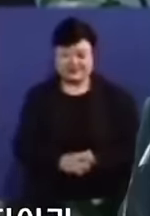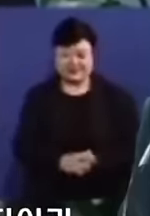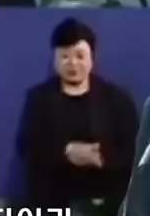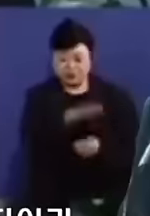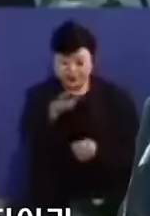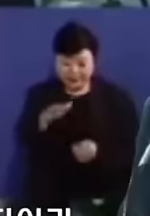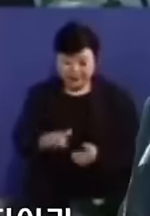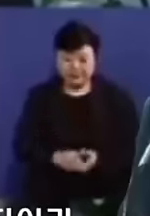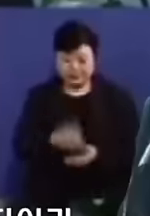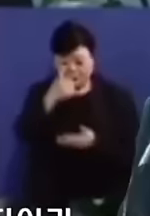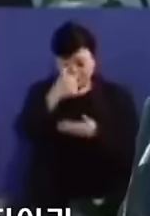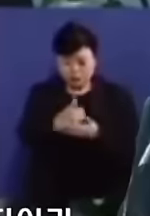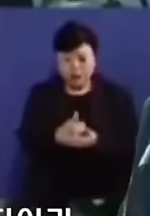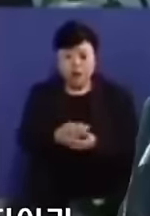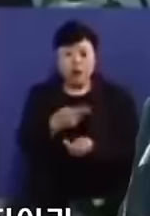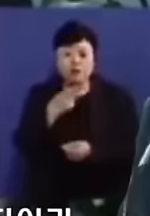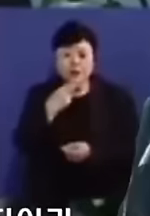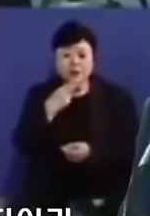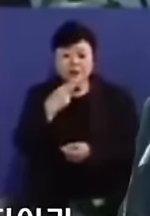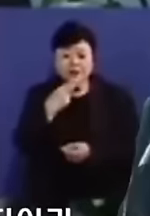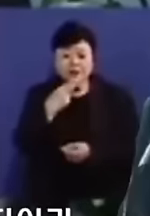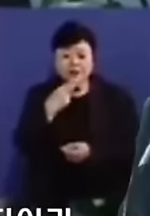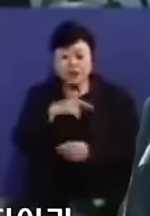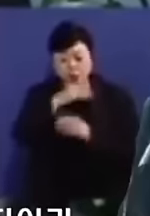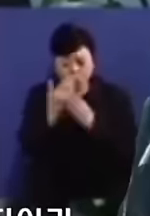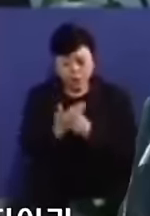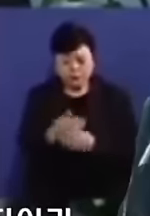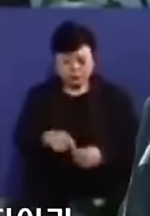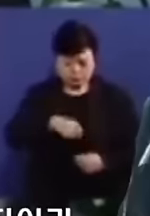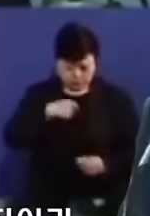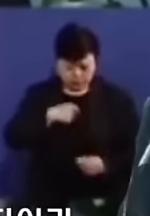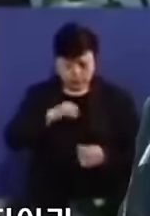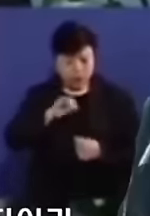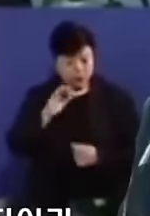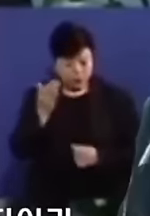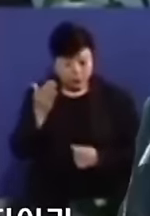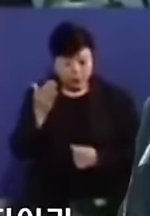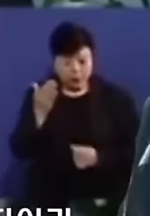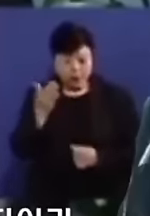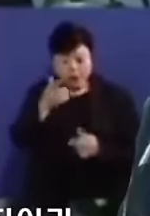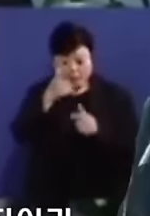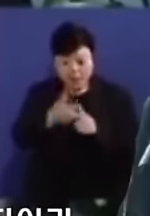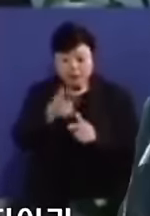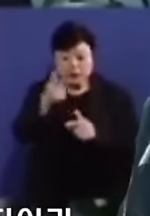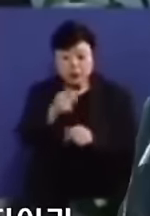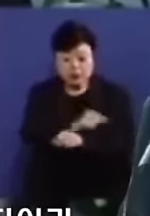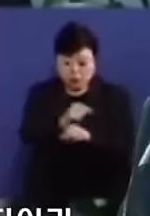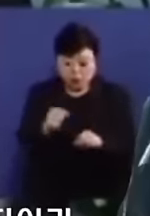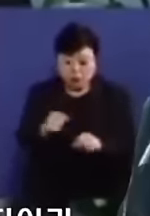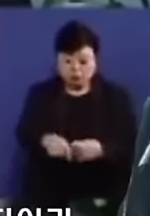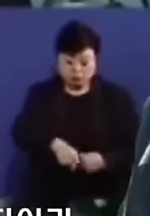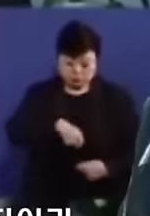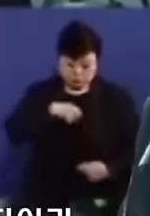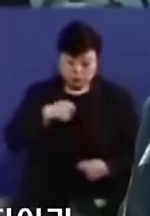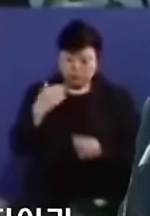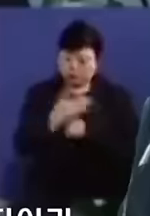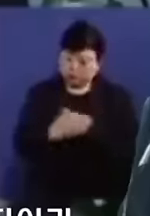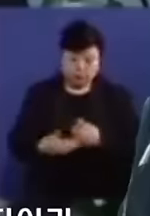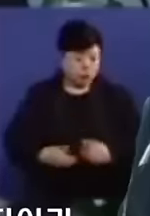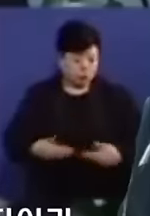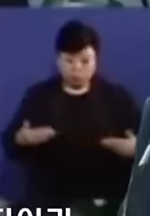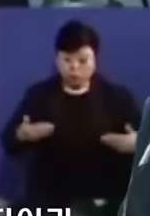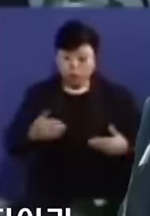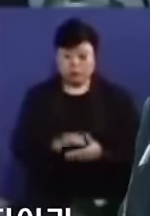우리가 죄 없는 완전히 의로운 사람이라면 예수님의 용서하는 의로운 은혜가 필요